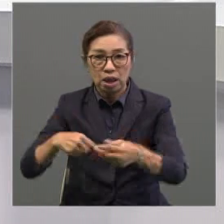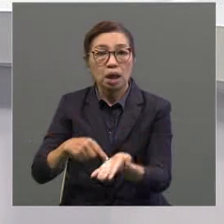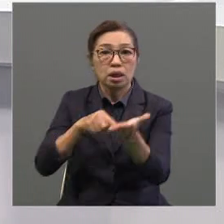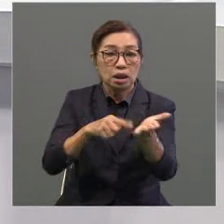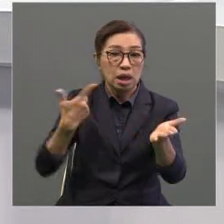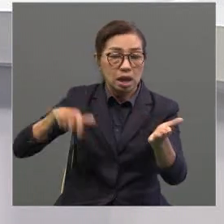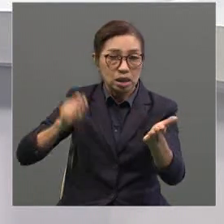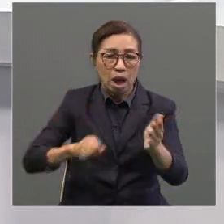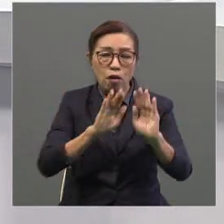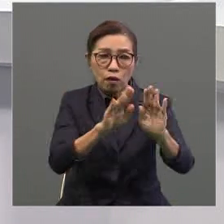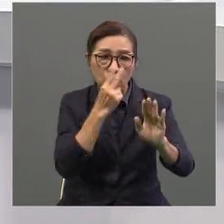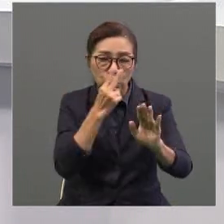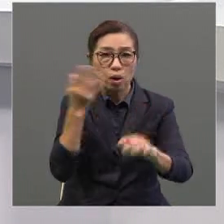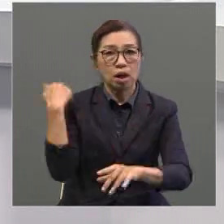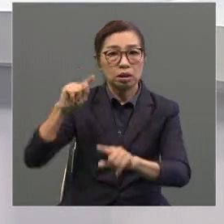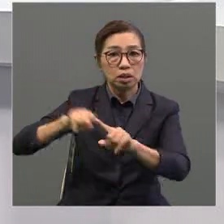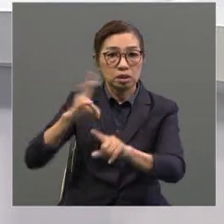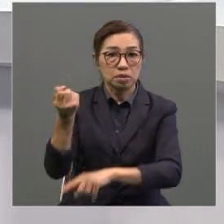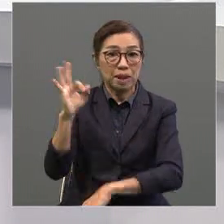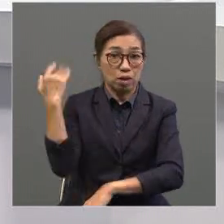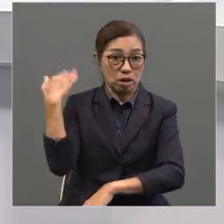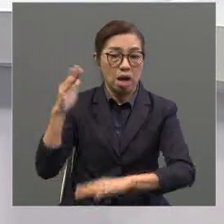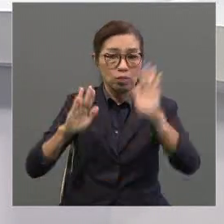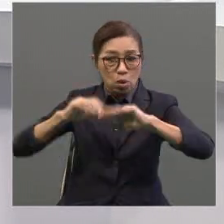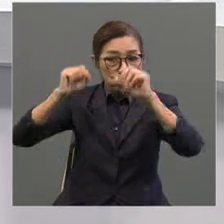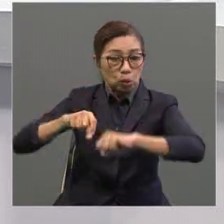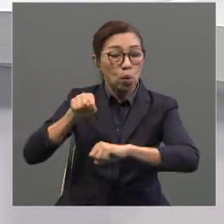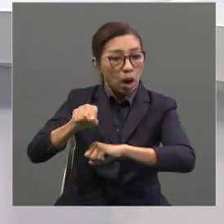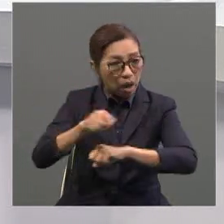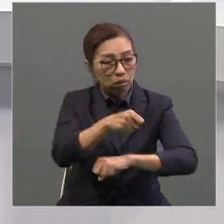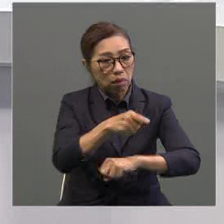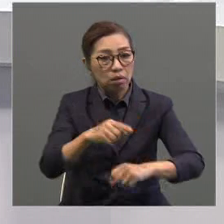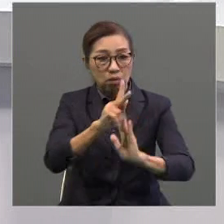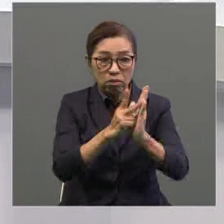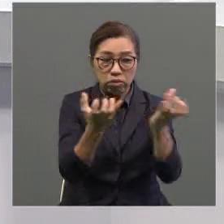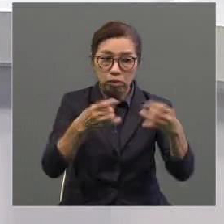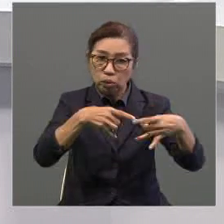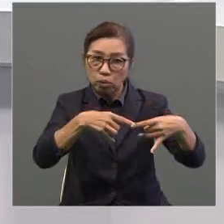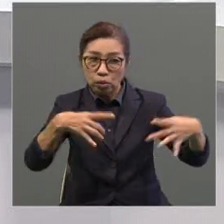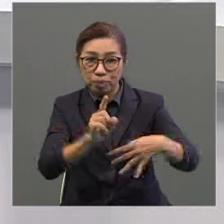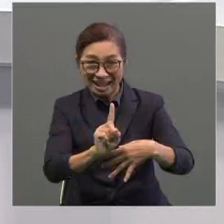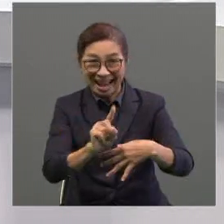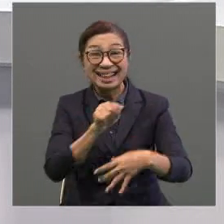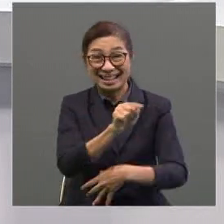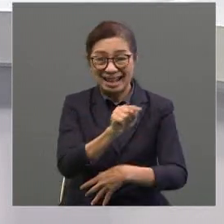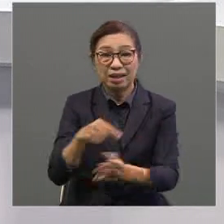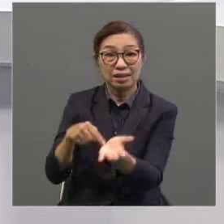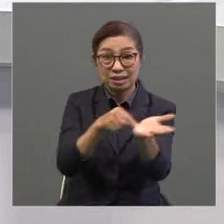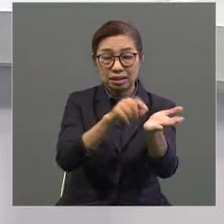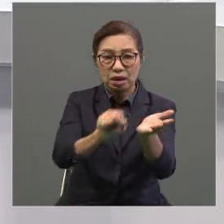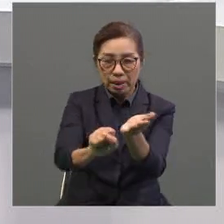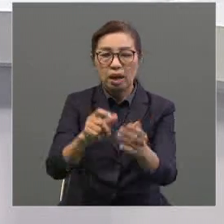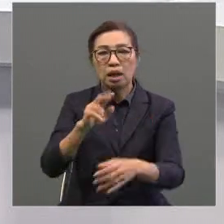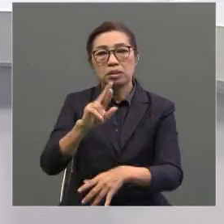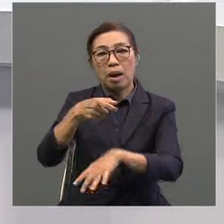เรื่องนี้ในวันมูฮัมหมัดนอร์มาทาประธานรัฐสภาก็กล่าวถึงกรณีนี้นะครับที่ผู้ตรวจการแผ่นดินส่งให้